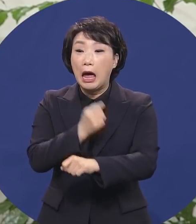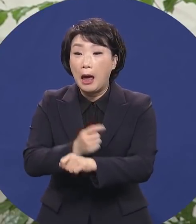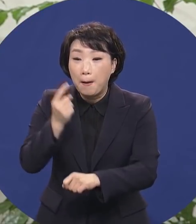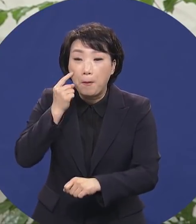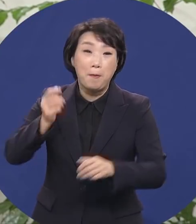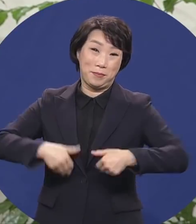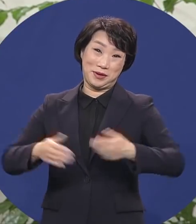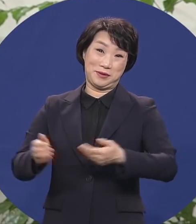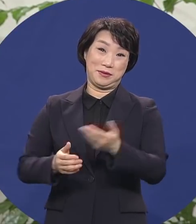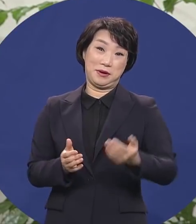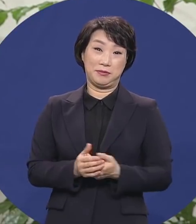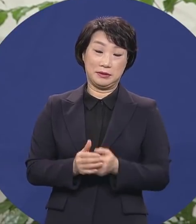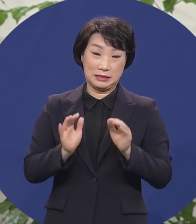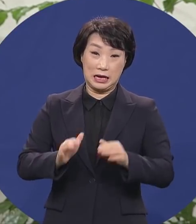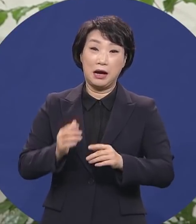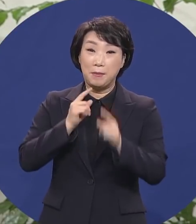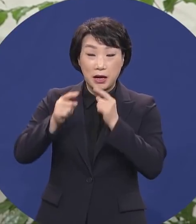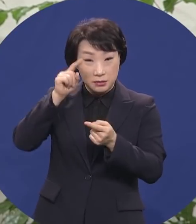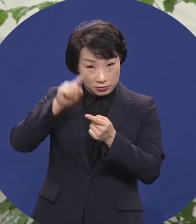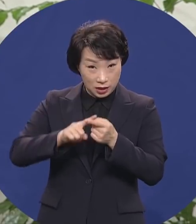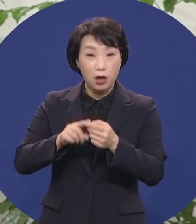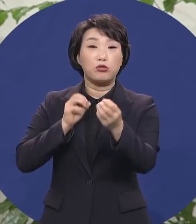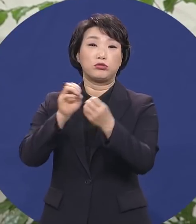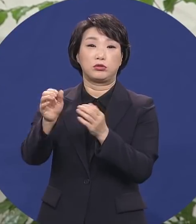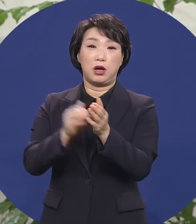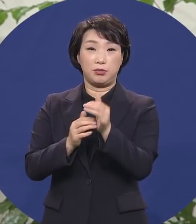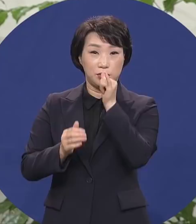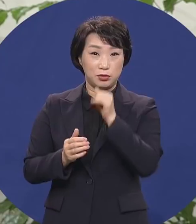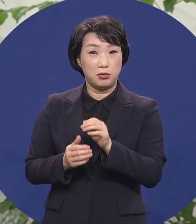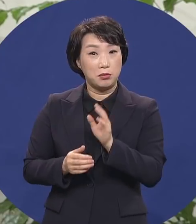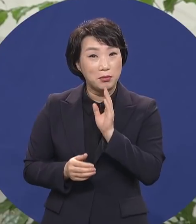없어. 말씀하신 그대로 되는 거야.